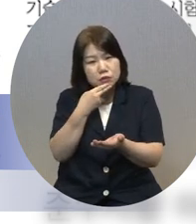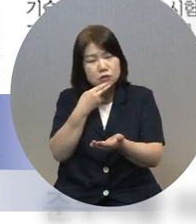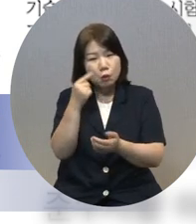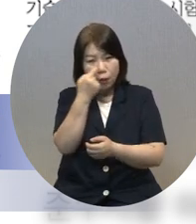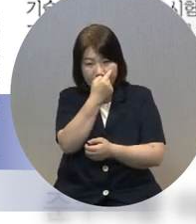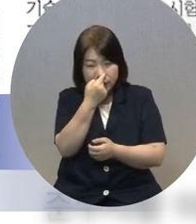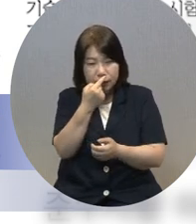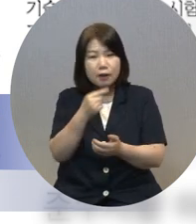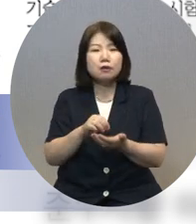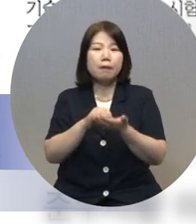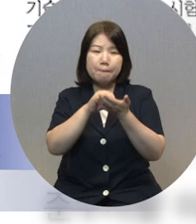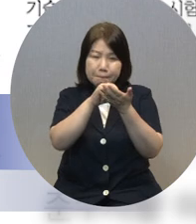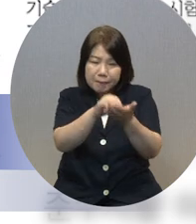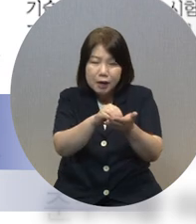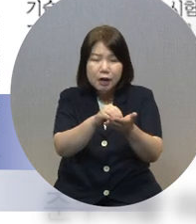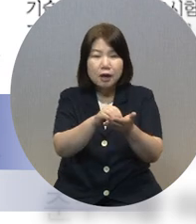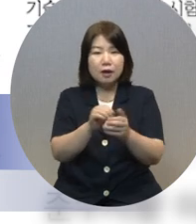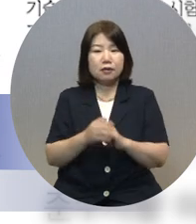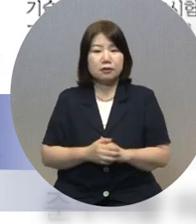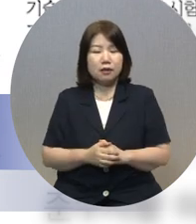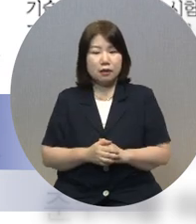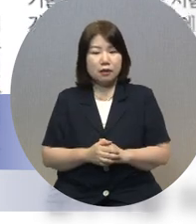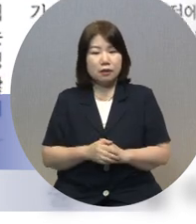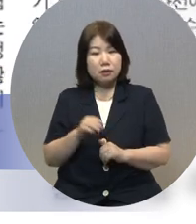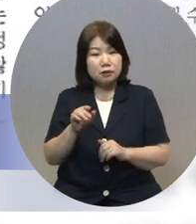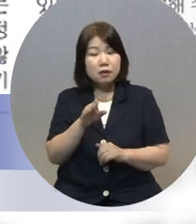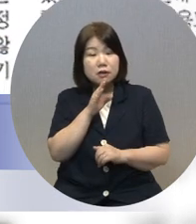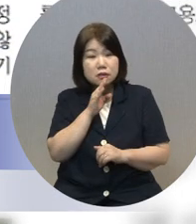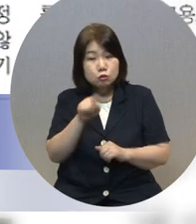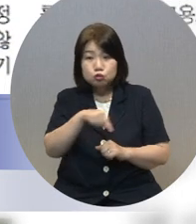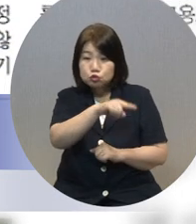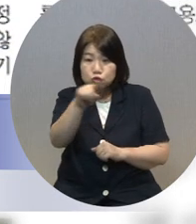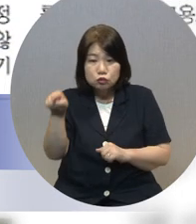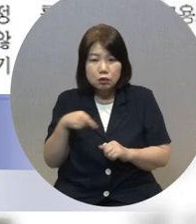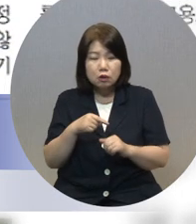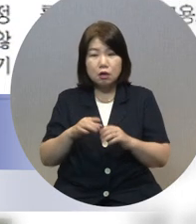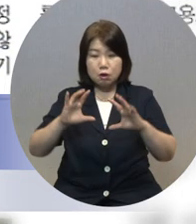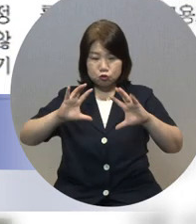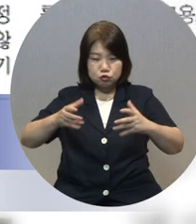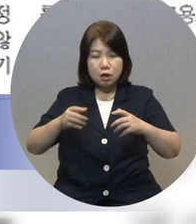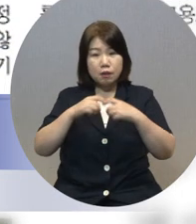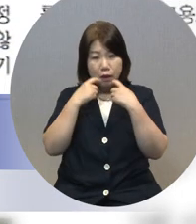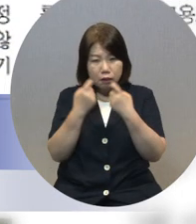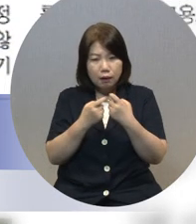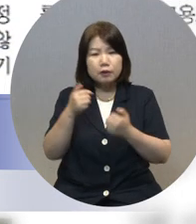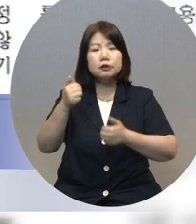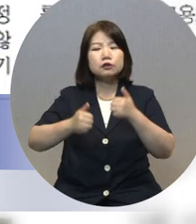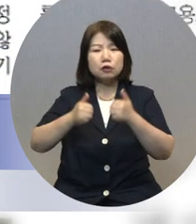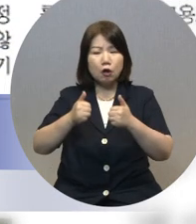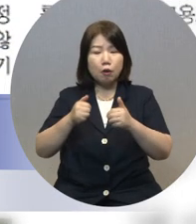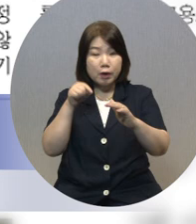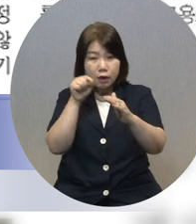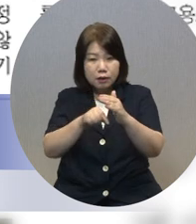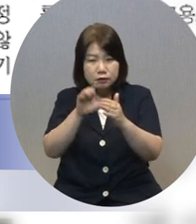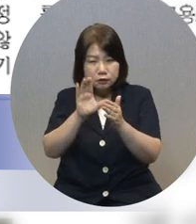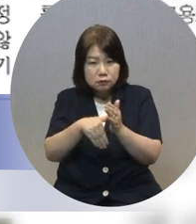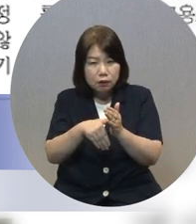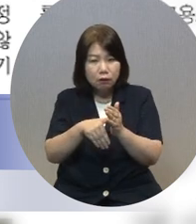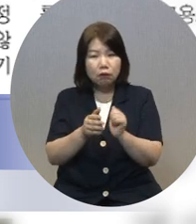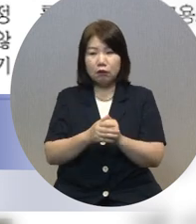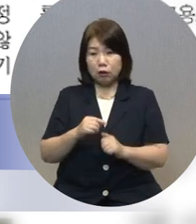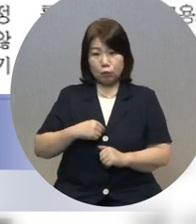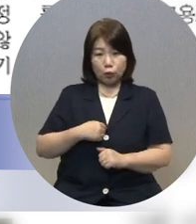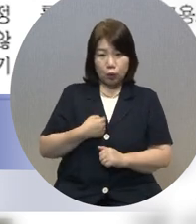마련토록 고용노동부의 의견을 표했는데요 사실 우리가 국가나 민간에서 주관하는 시험을 보러